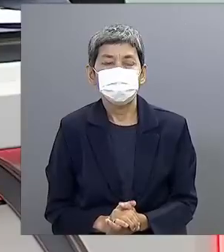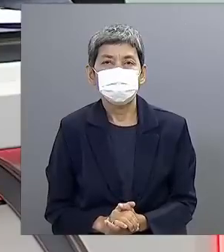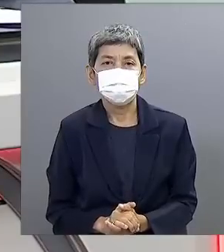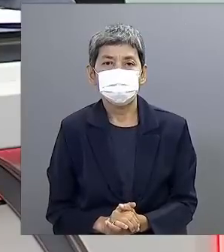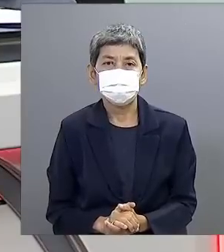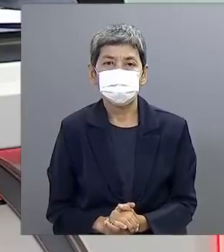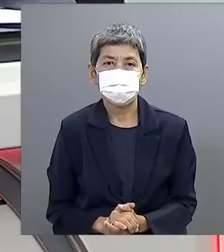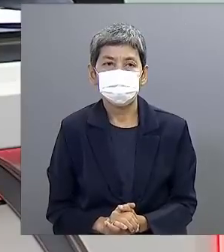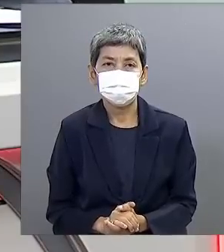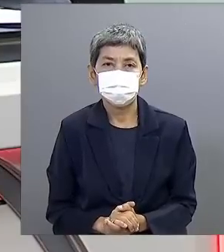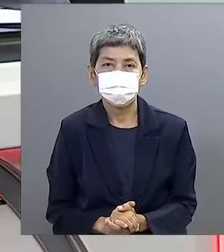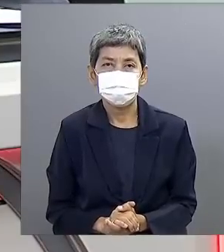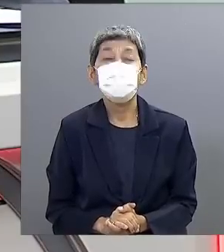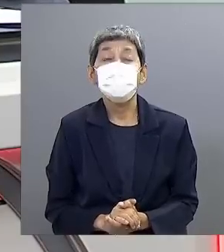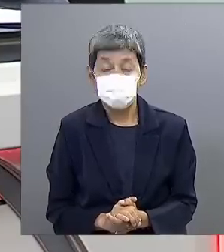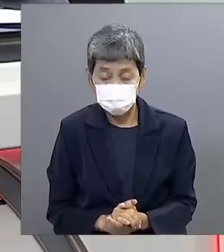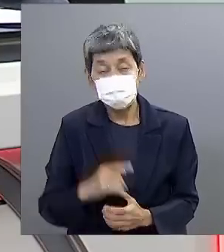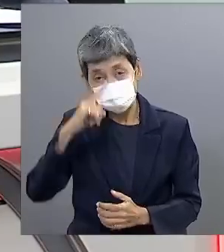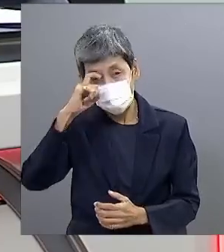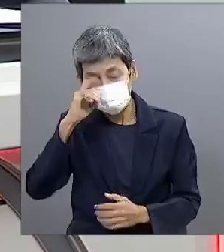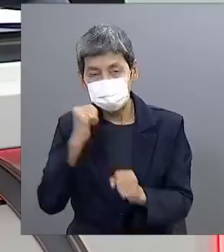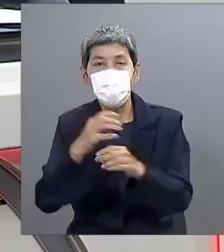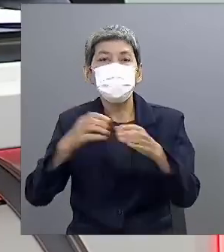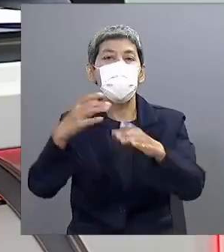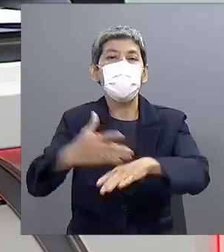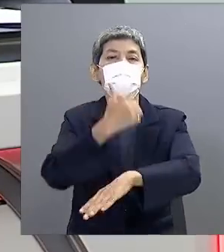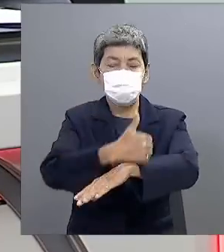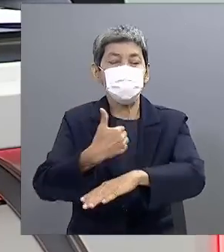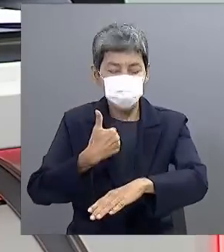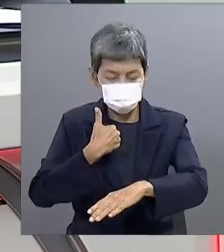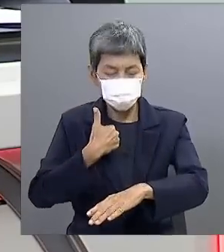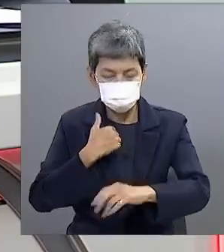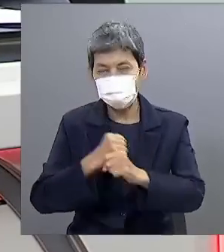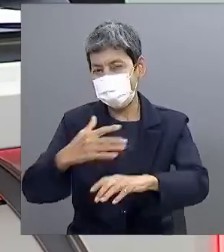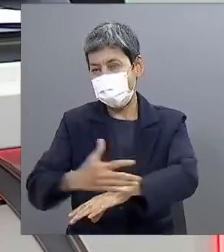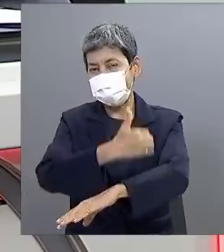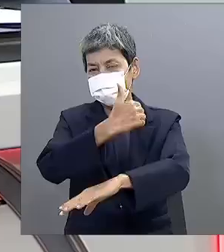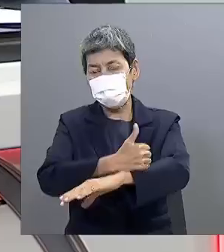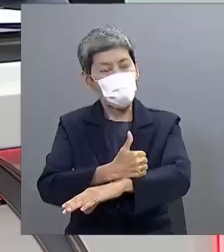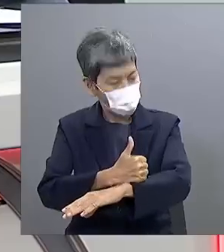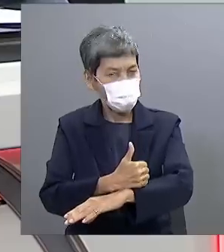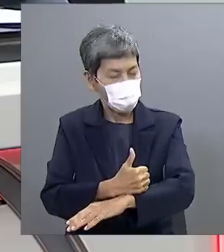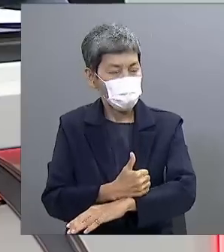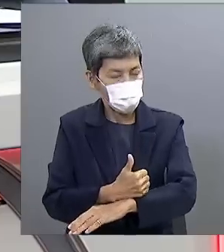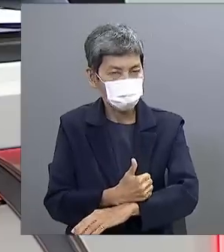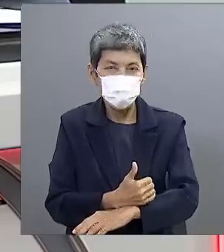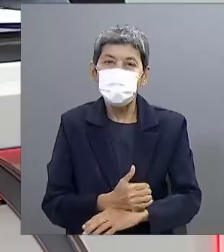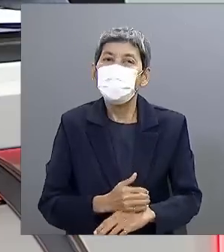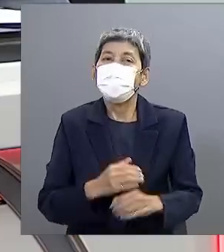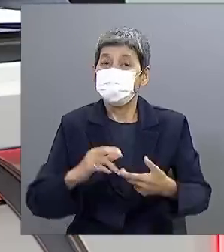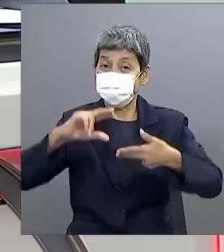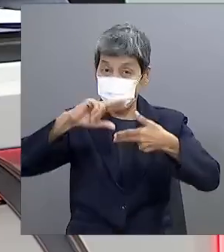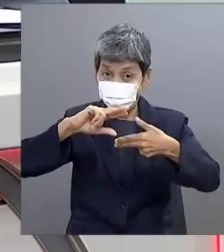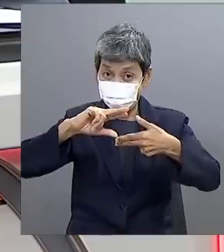ช่วงสุดสัปดาห์ที่ผ่านมานับว่า2พรรคการเมืองใหญ่มีความเคลื่อนไหวทางการเมืองคึกคักทีเดียวนะคะพลังประชารัฐเนี่ยเปิดเ